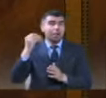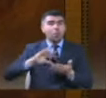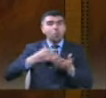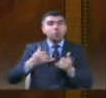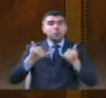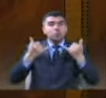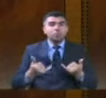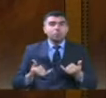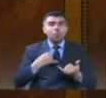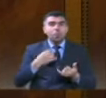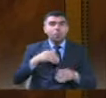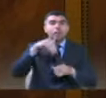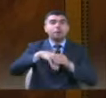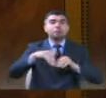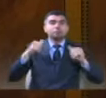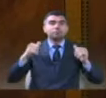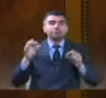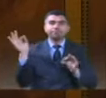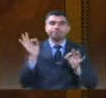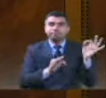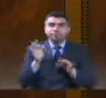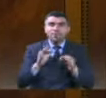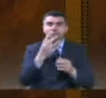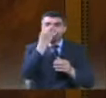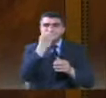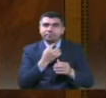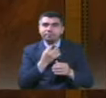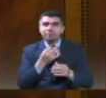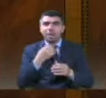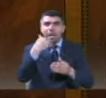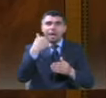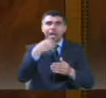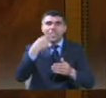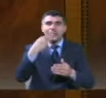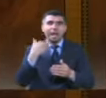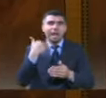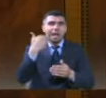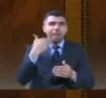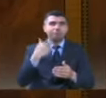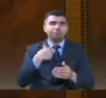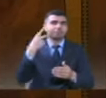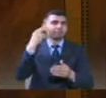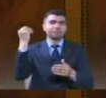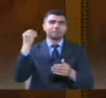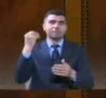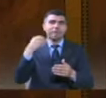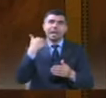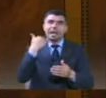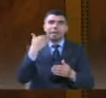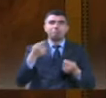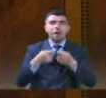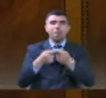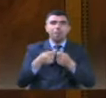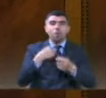هذه المؤسسة إلى السب والشتم والتنابز بالألقاب. لم أعتقد يوما أن يأتي